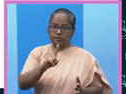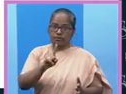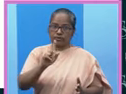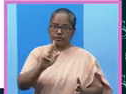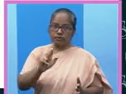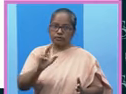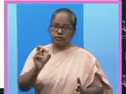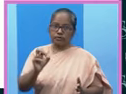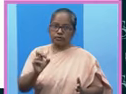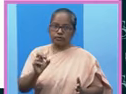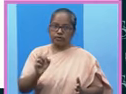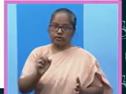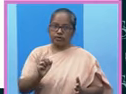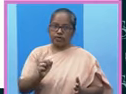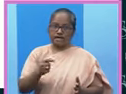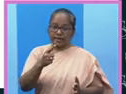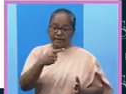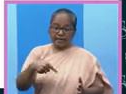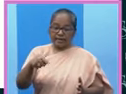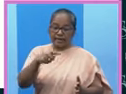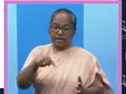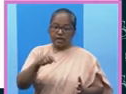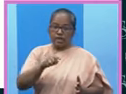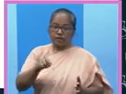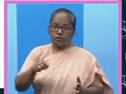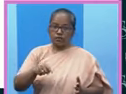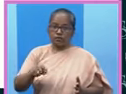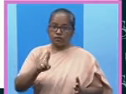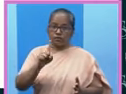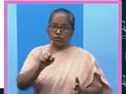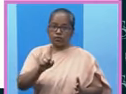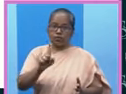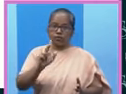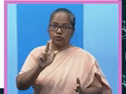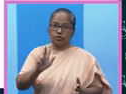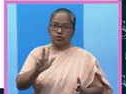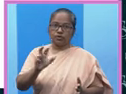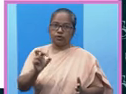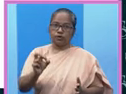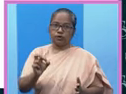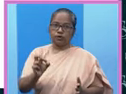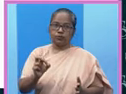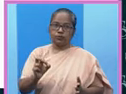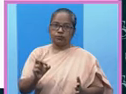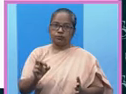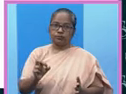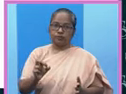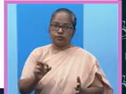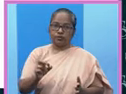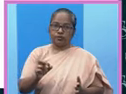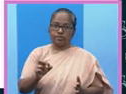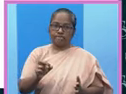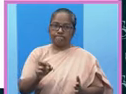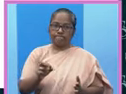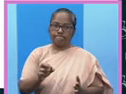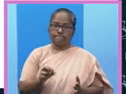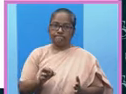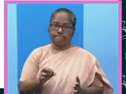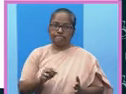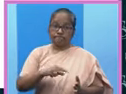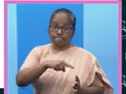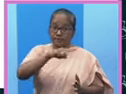18 2 36, ஒரு 0. ஸோ தீட்டா எவ்வளோ ஆச்சு? 180 டிகிரி. அதாவது இங்கே பிரிவுகள்